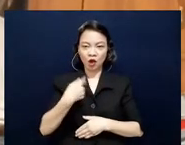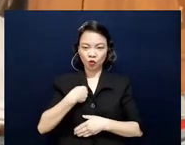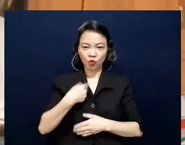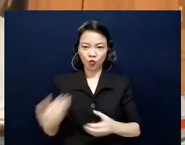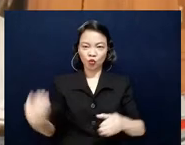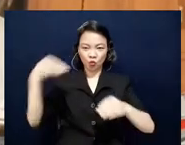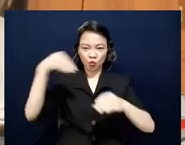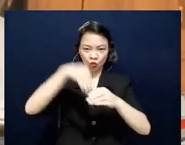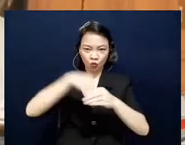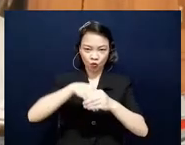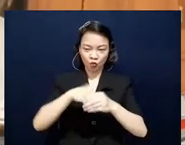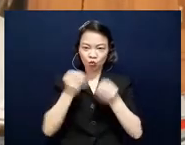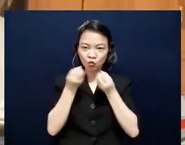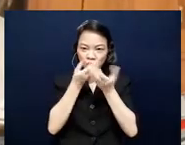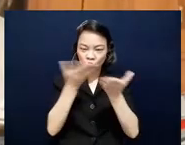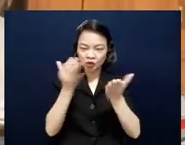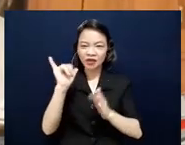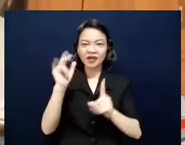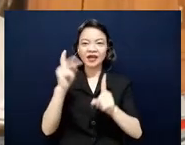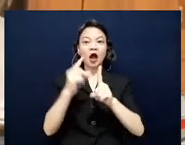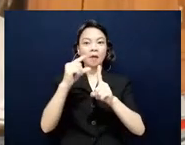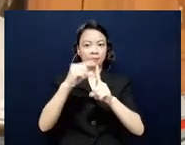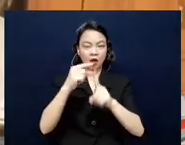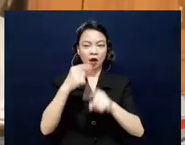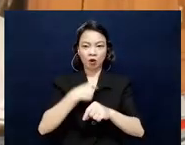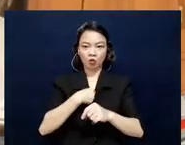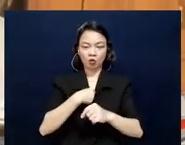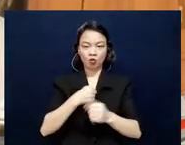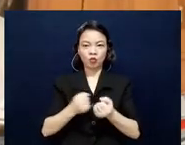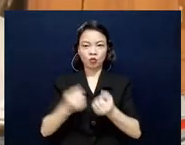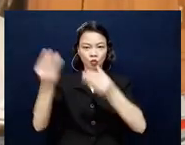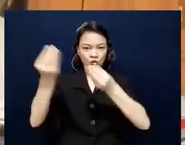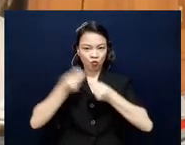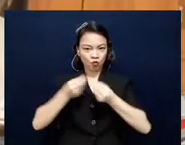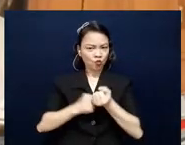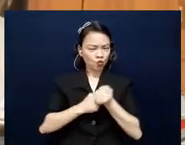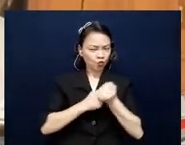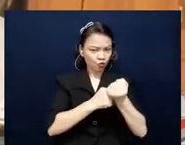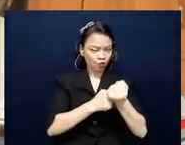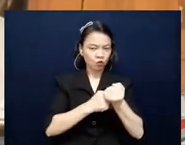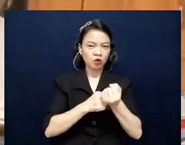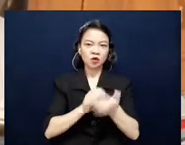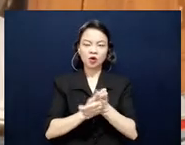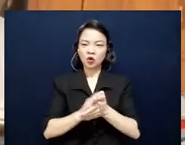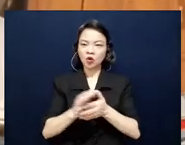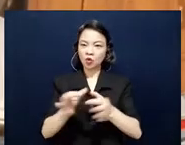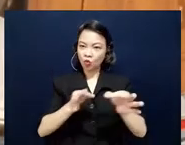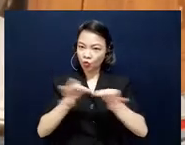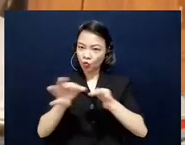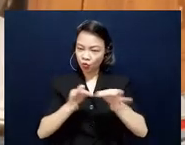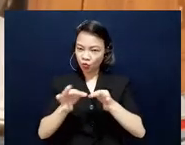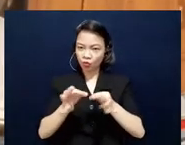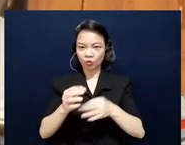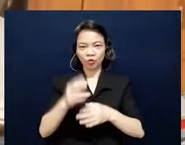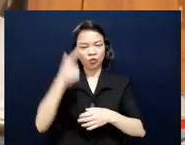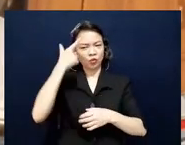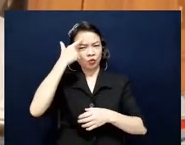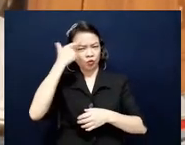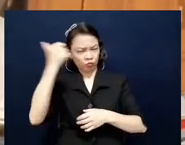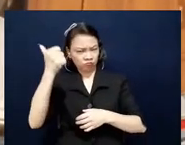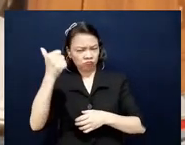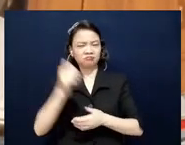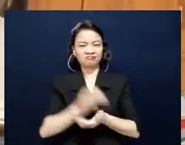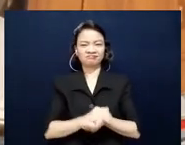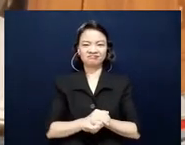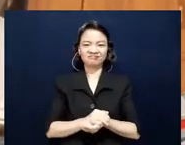Heart Program, aku diberi dukungan, diberi fasilitas, dan diberikan ilmu yang cukup. Dan dari situ aku